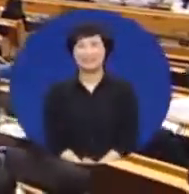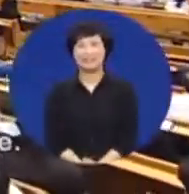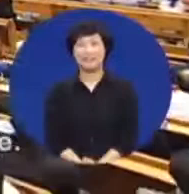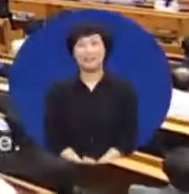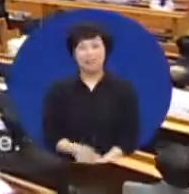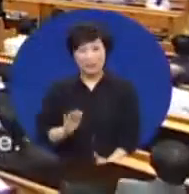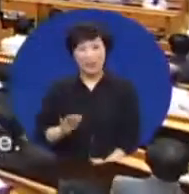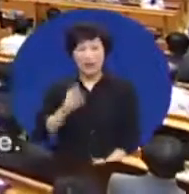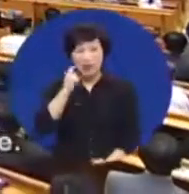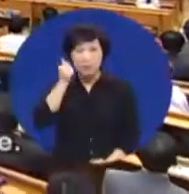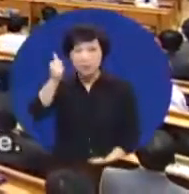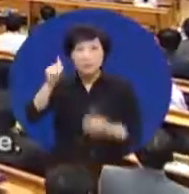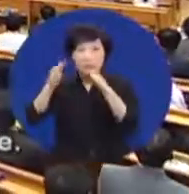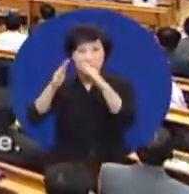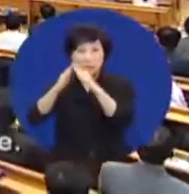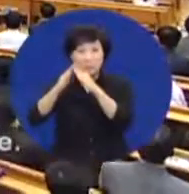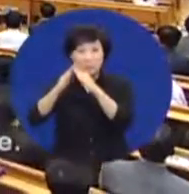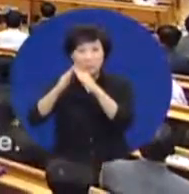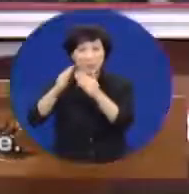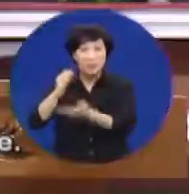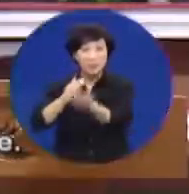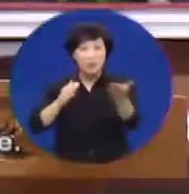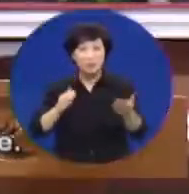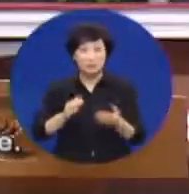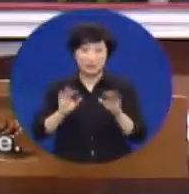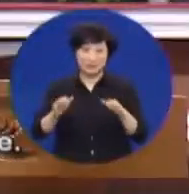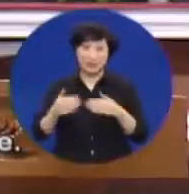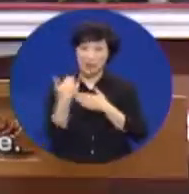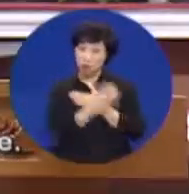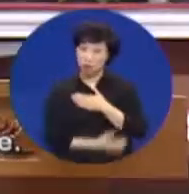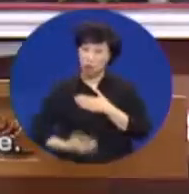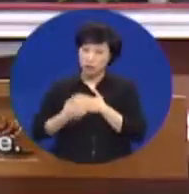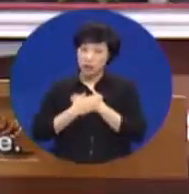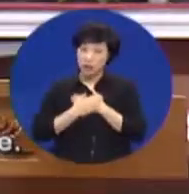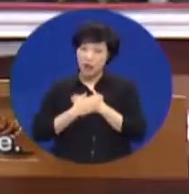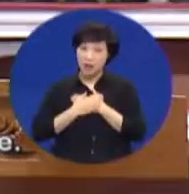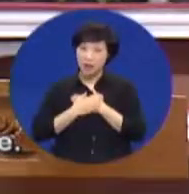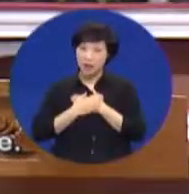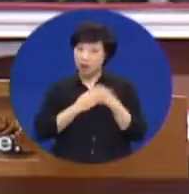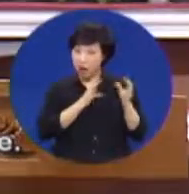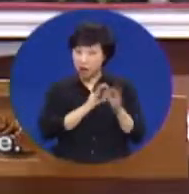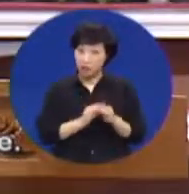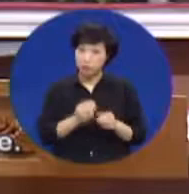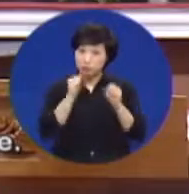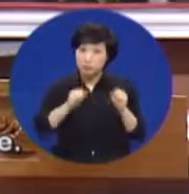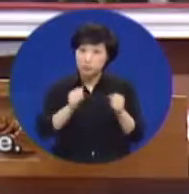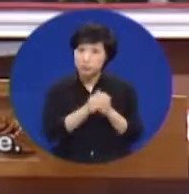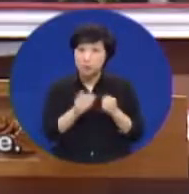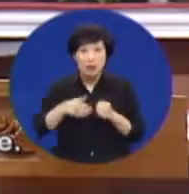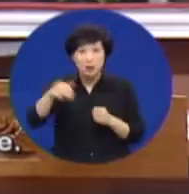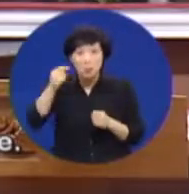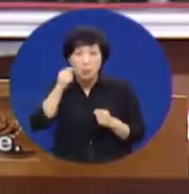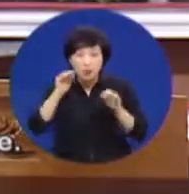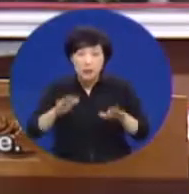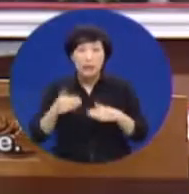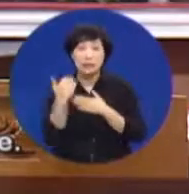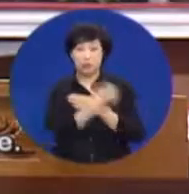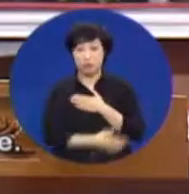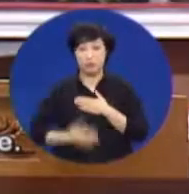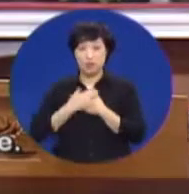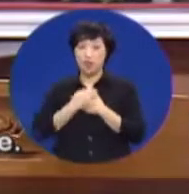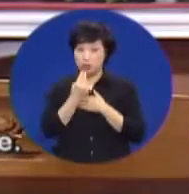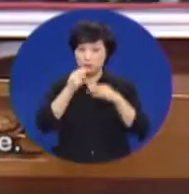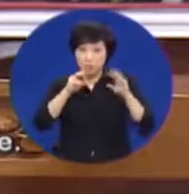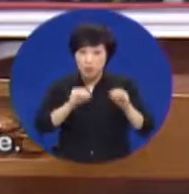아버지 집. 아니 이놈의 육체가 붙들고 있어서 못 가는 거야. 이것만